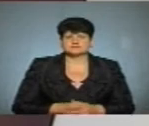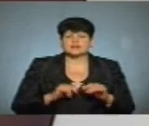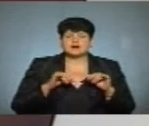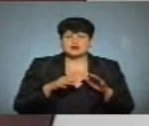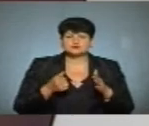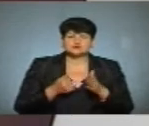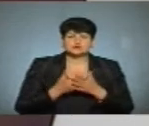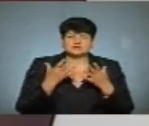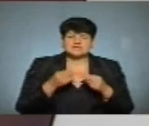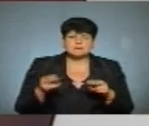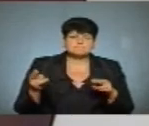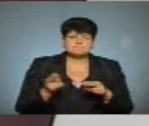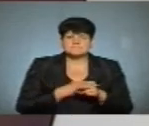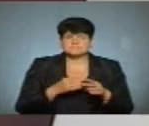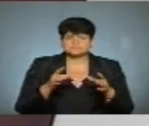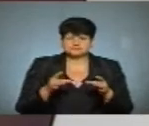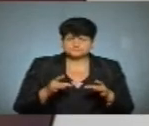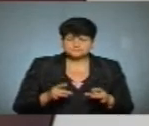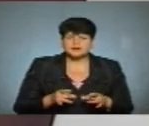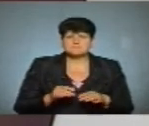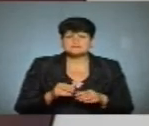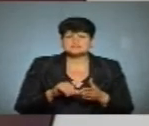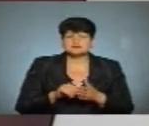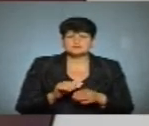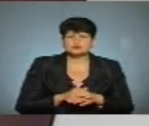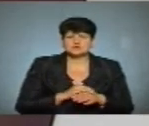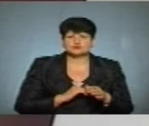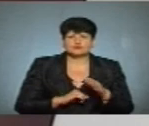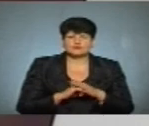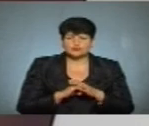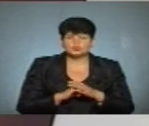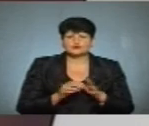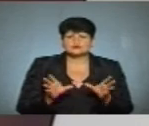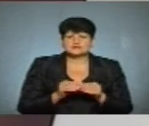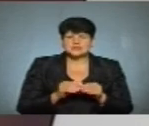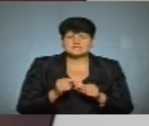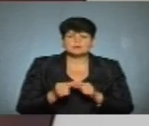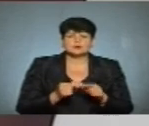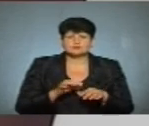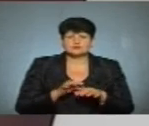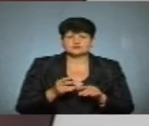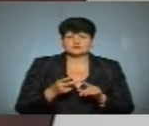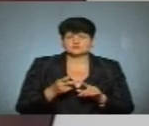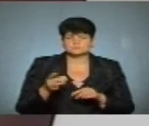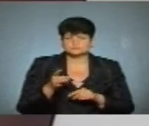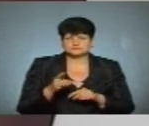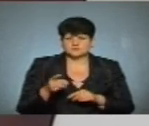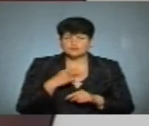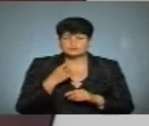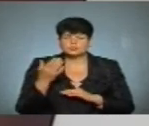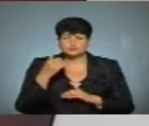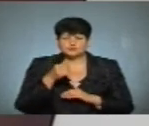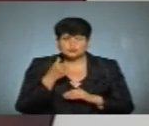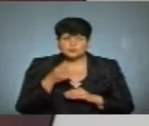Акцію до дня без поліетилену представники благодійного фонду «Єднання поколінь» проводять вдруге, каже Ольга Гордієнко. За її словами, минулого